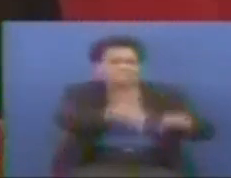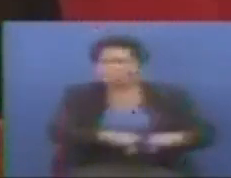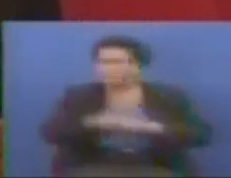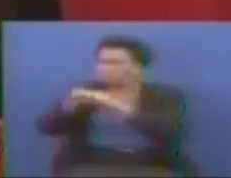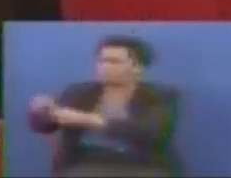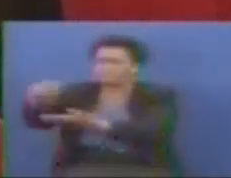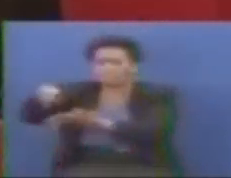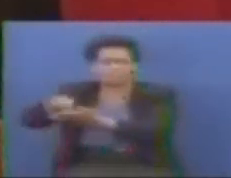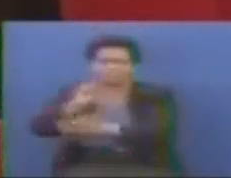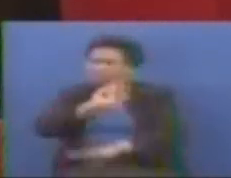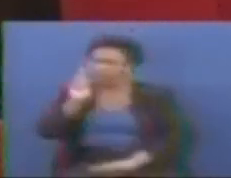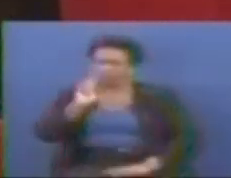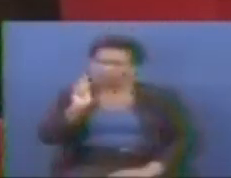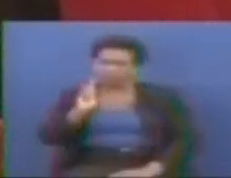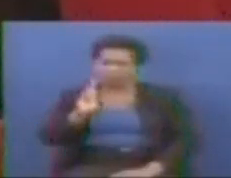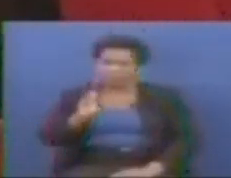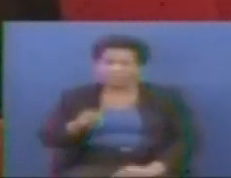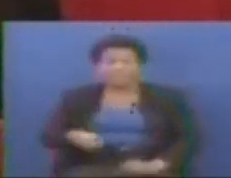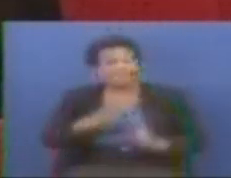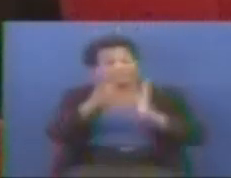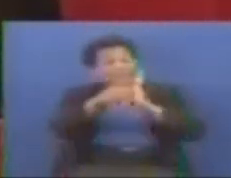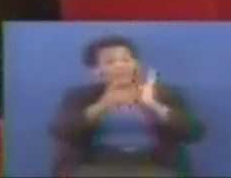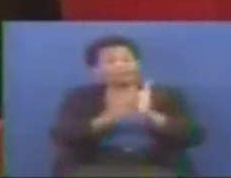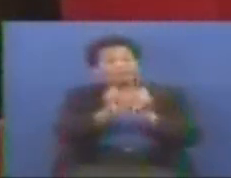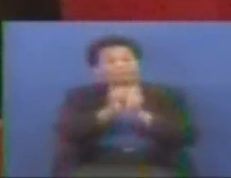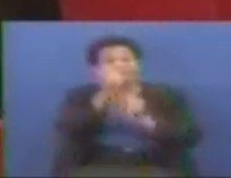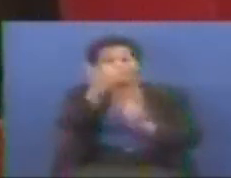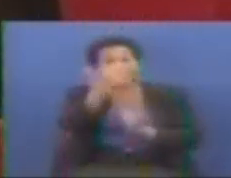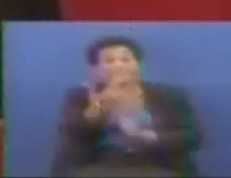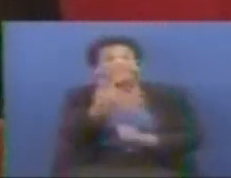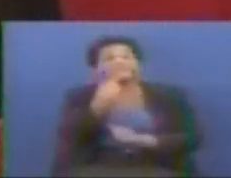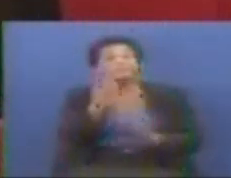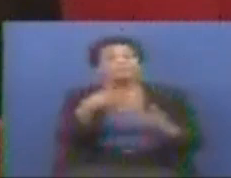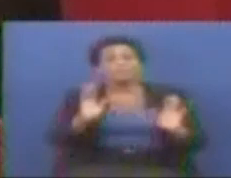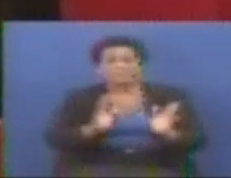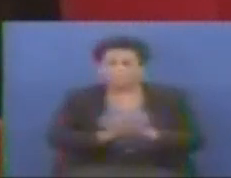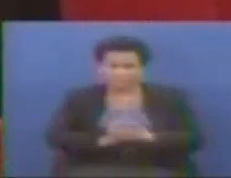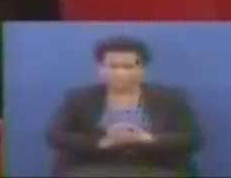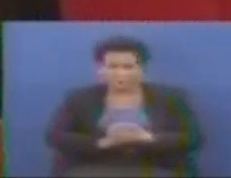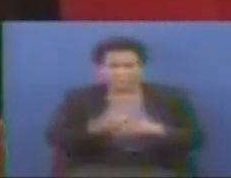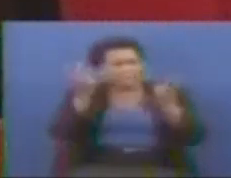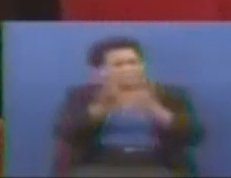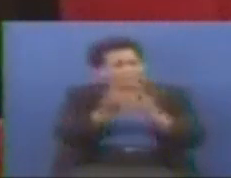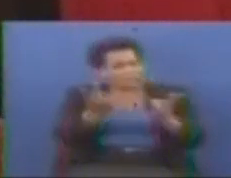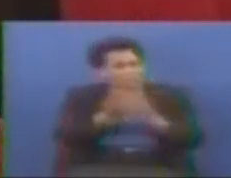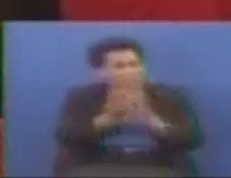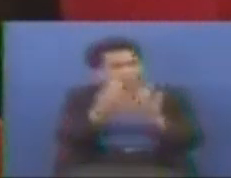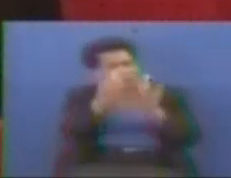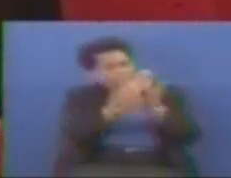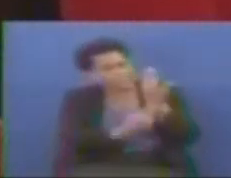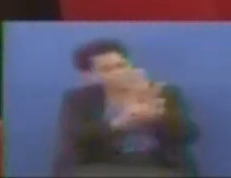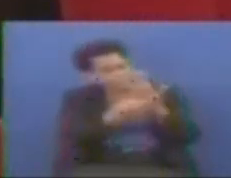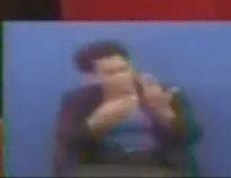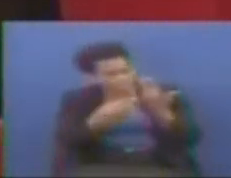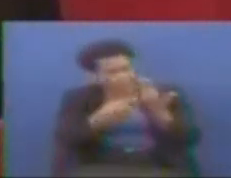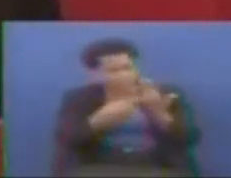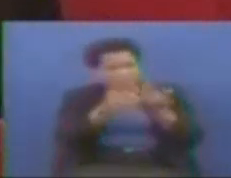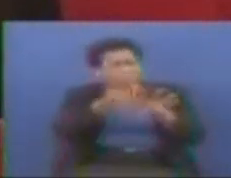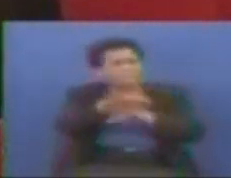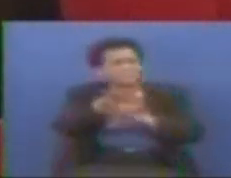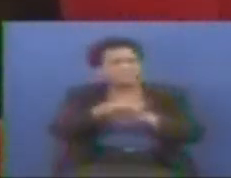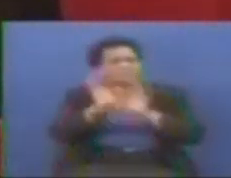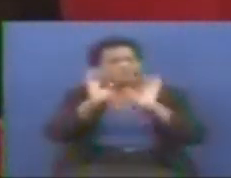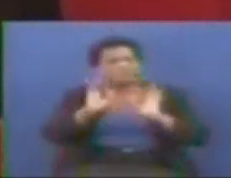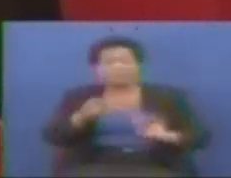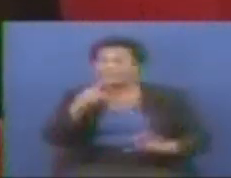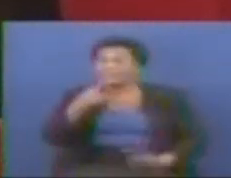Bodaboda hawa, Mheshimiwa Naibu Spika, nilishatoa maelekezo kwa mujibu wa ilani hii ya CCM ibara ya